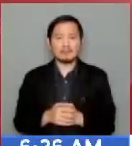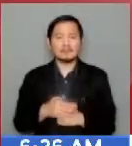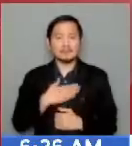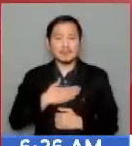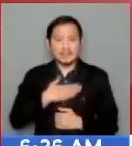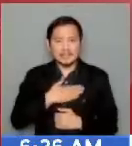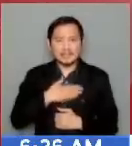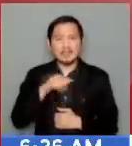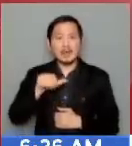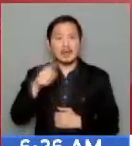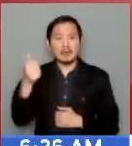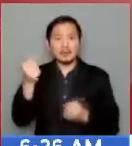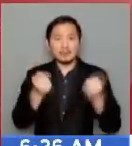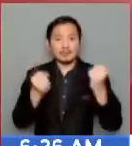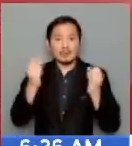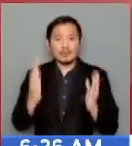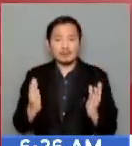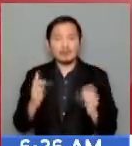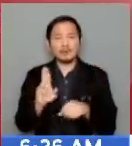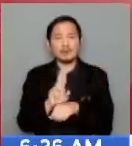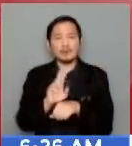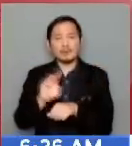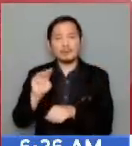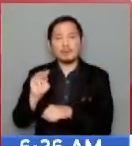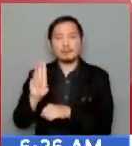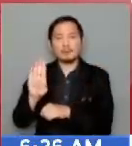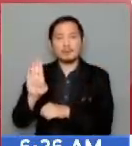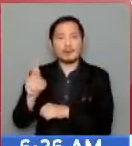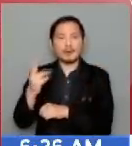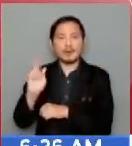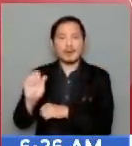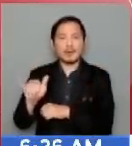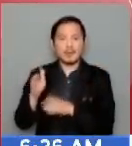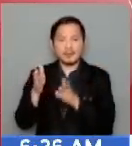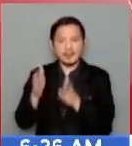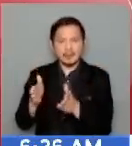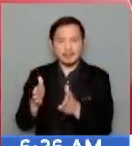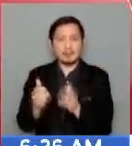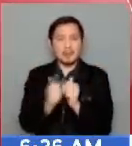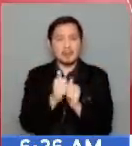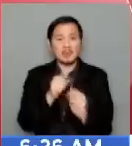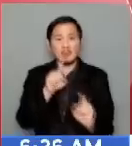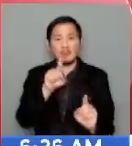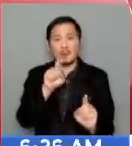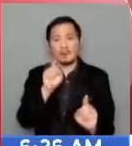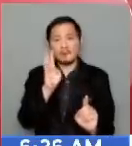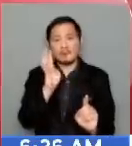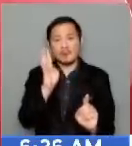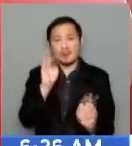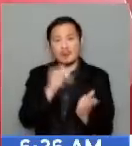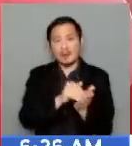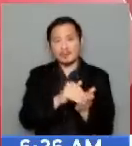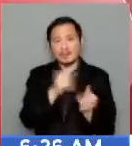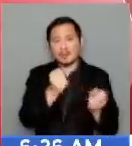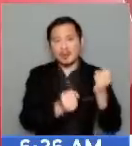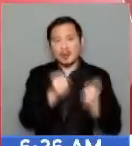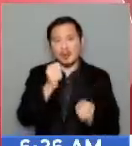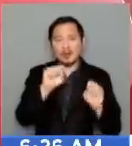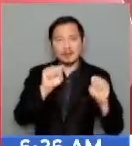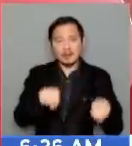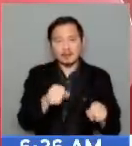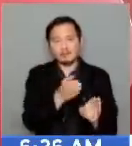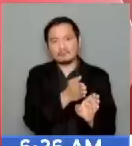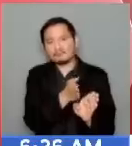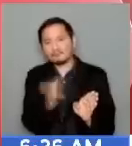lanes para po yung 140,000 na yan ay ma-divert sa iba't ibang kalsada at hindi naman po mag-bottleneck